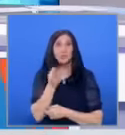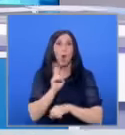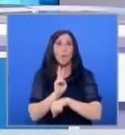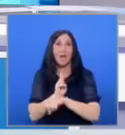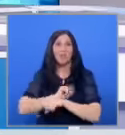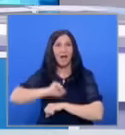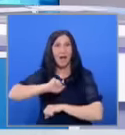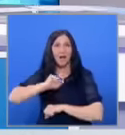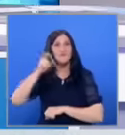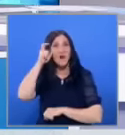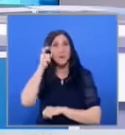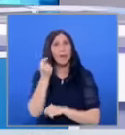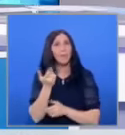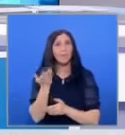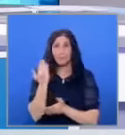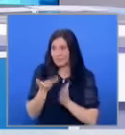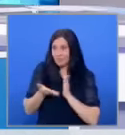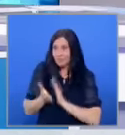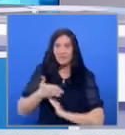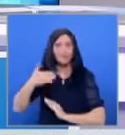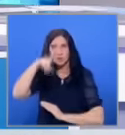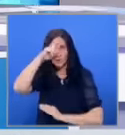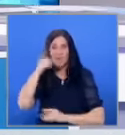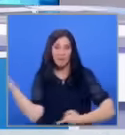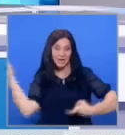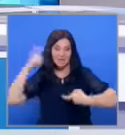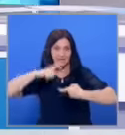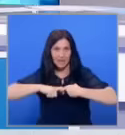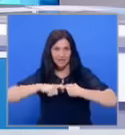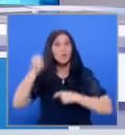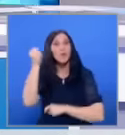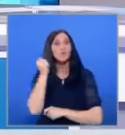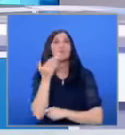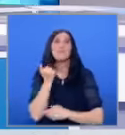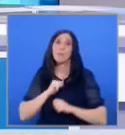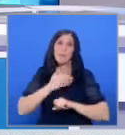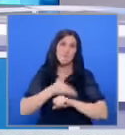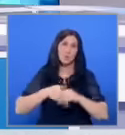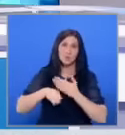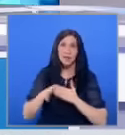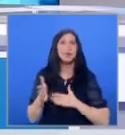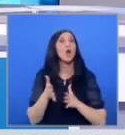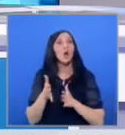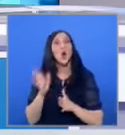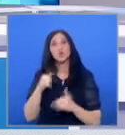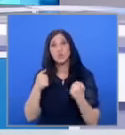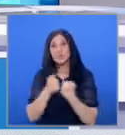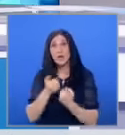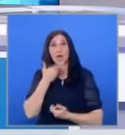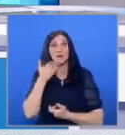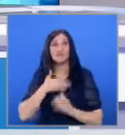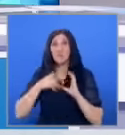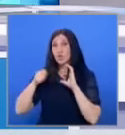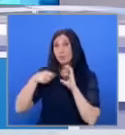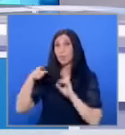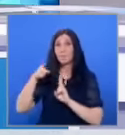преди да потегли влакът за София при изкачването на локомотива. Няма пострадали хора, а още за инцидента разказва репортерът ни Петко